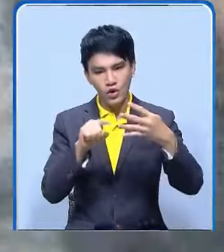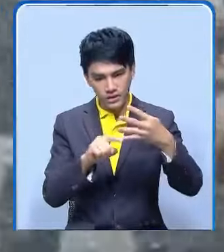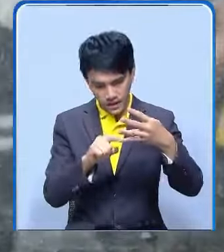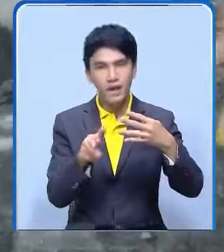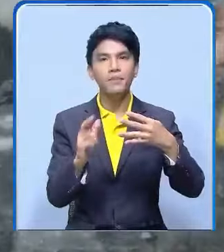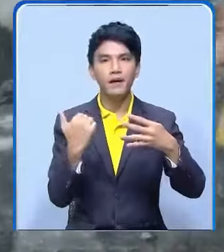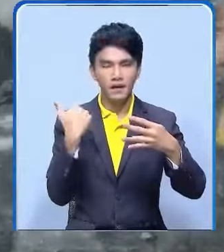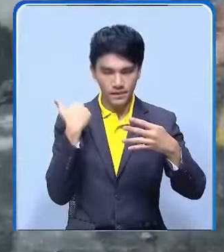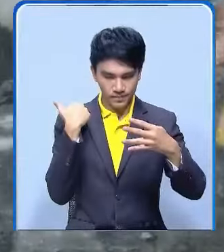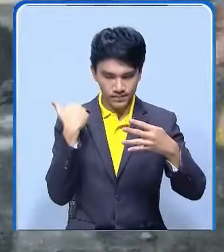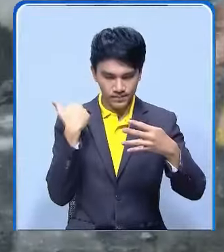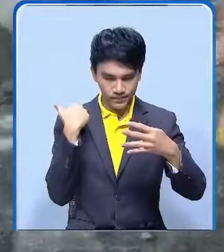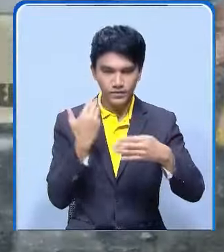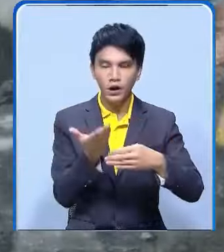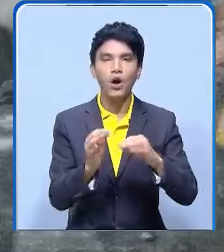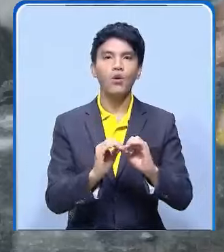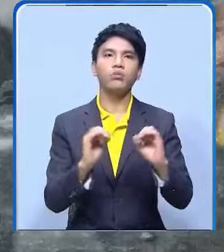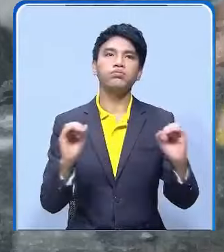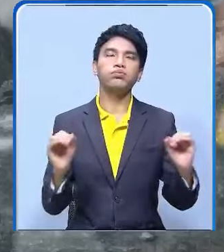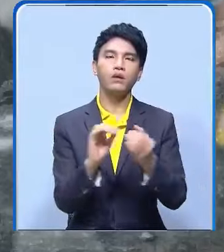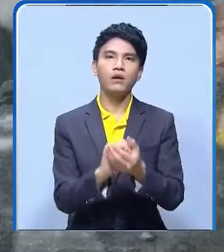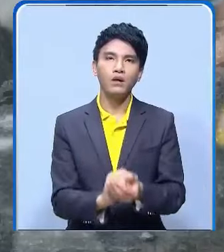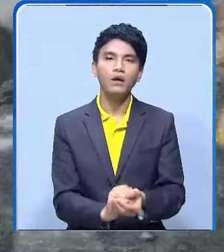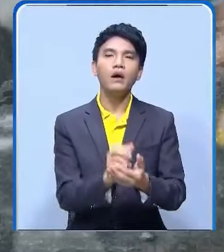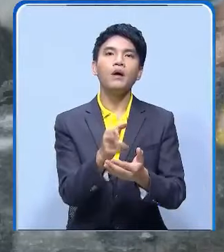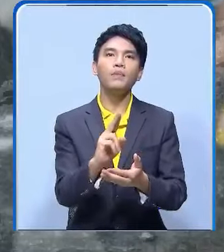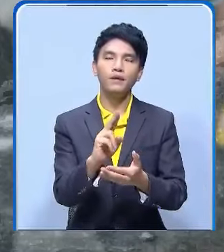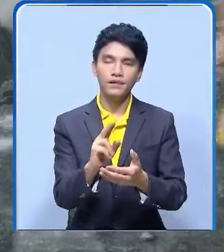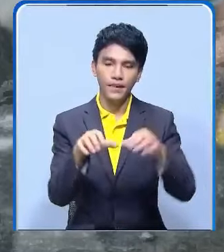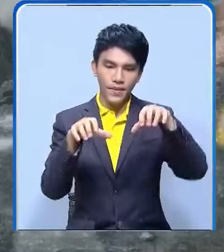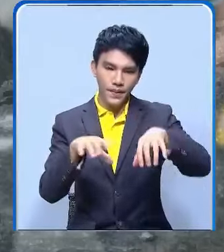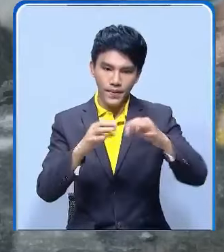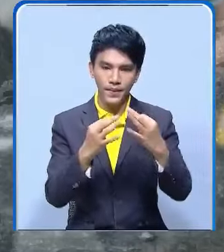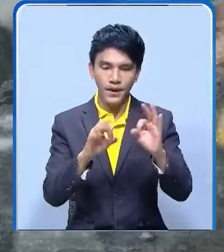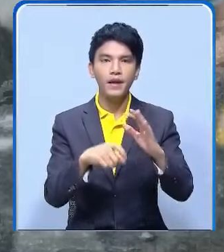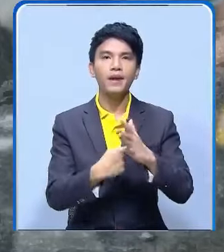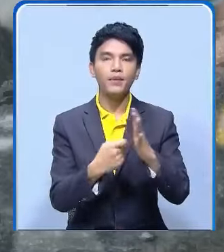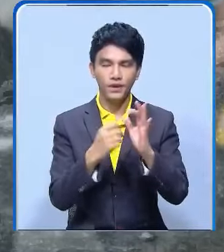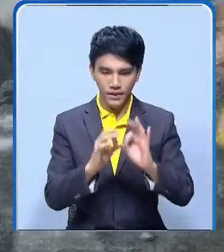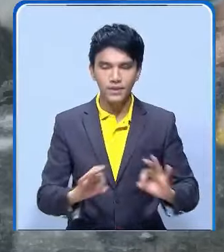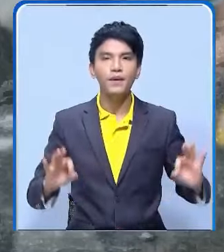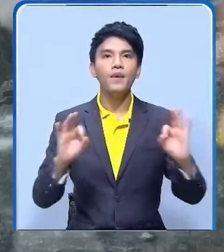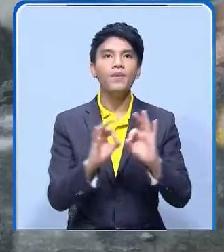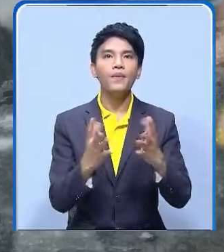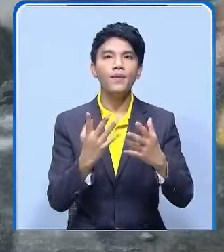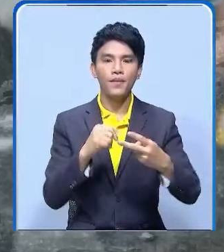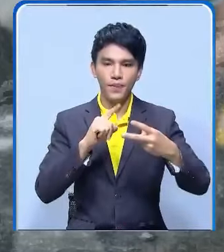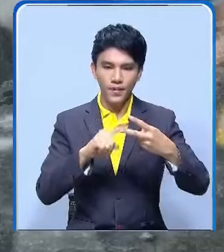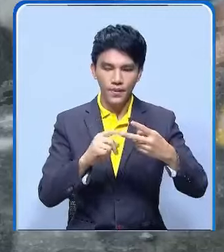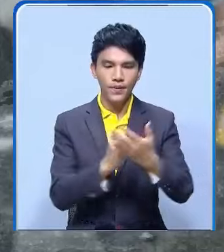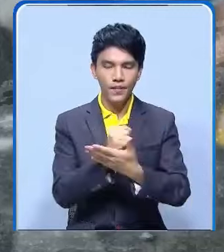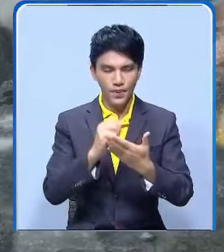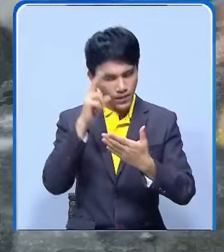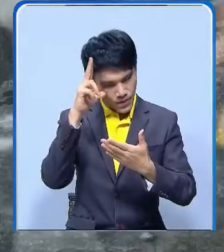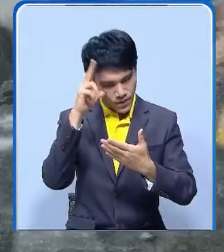ปืนและเครื่องกระสุนปืนโดยไม่ได้รับอนุญาตพกพาอาวุธปืนไปในที่สาธารณะโดยไม่มีเหตุอันควร2ครอบครองยาบ้าและ